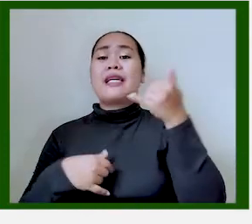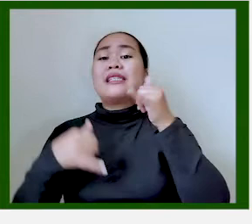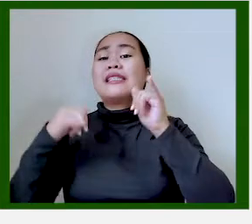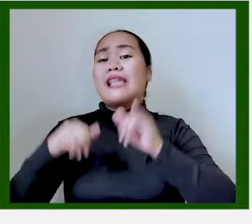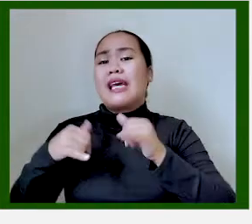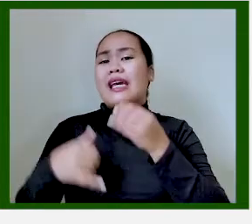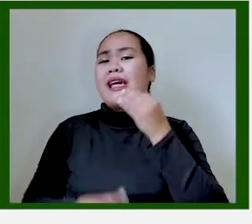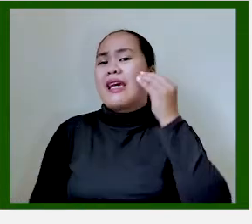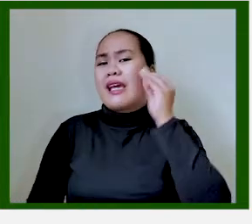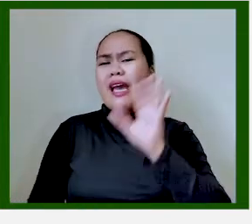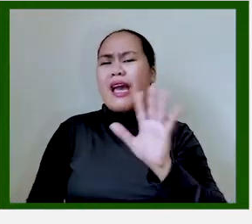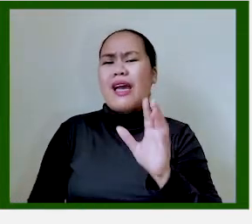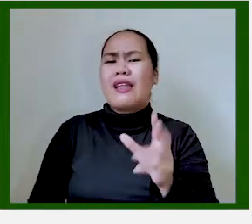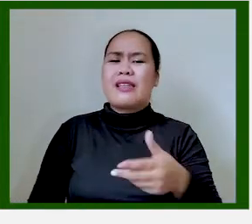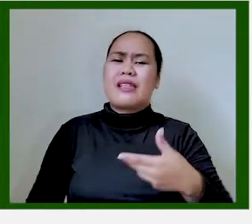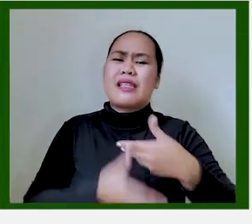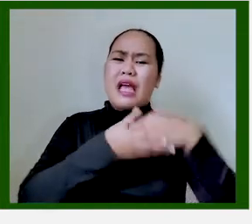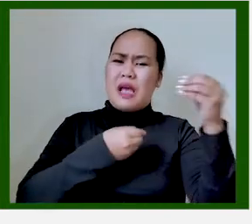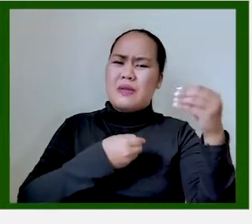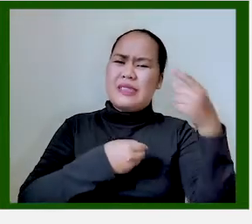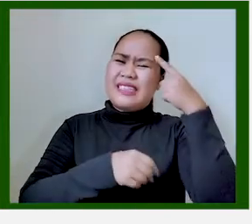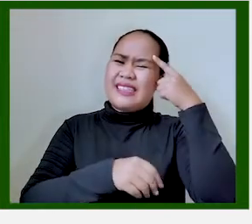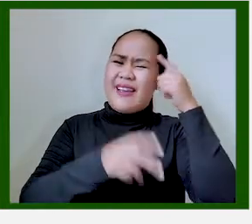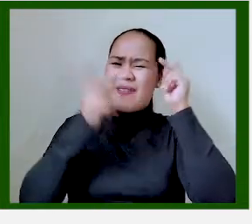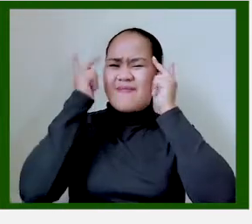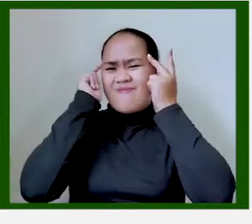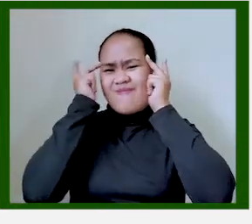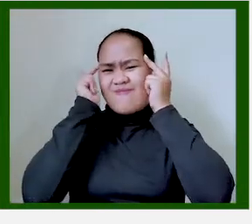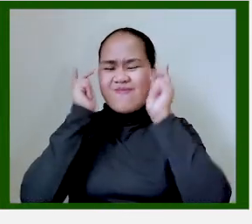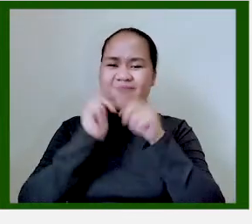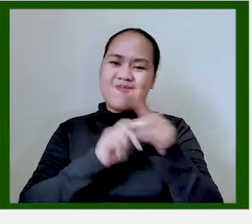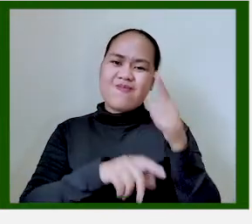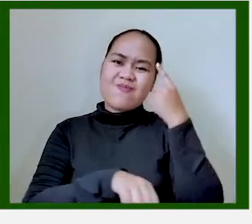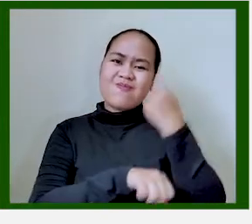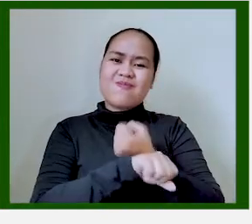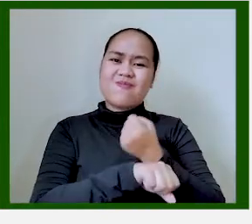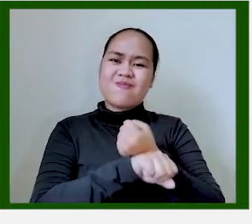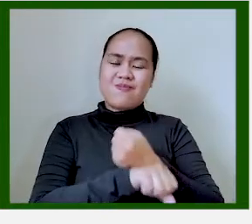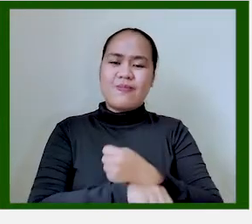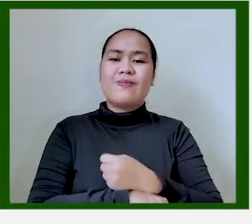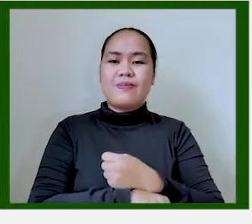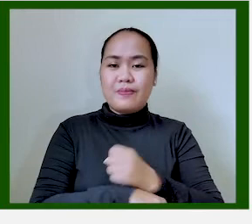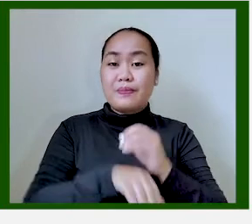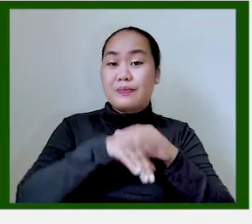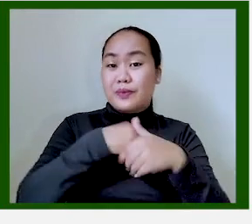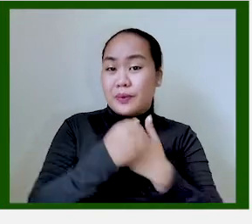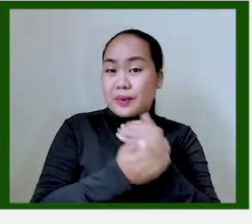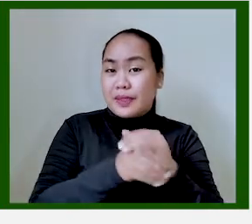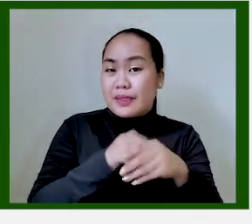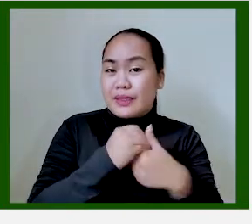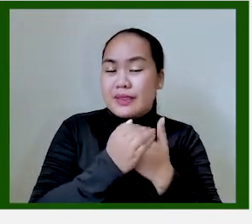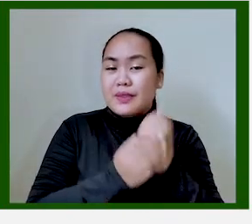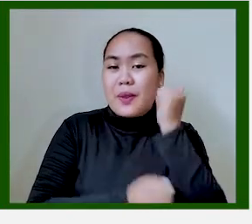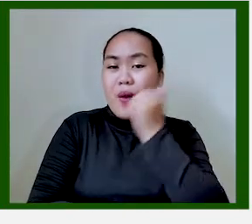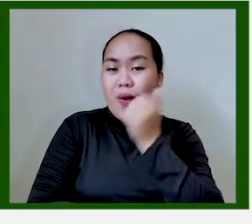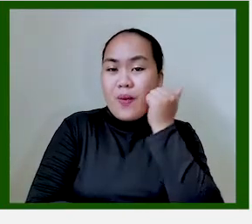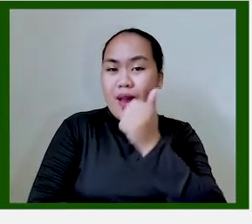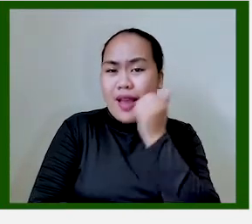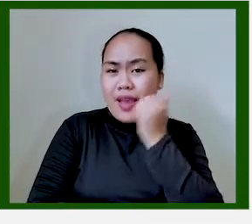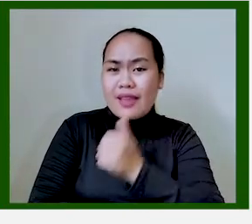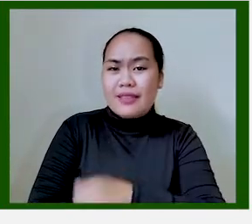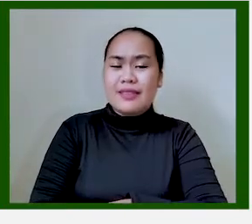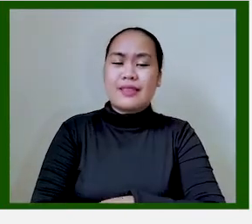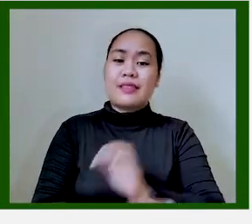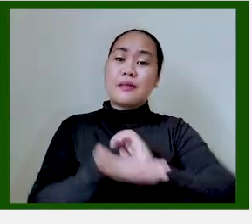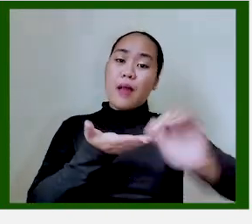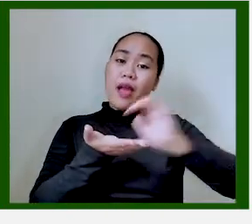ulo namin eh. Wash your hands, no, regularly, no, frequently, 'yan, okay? Practice social